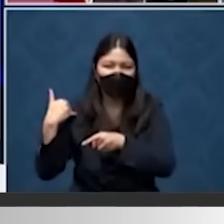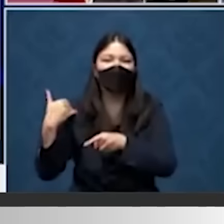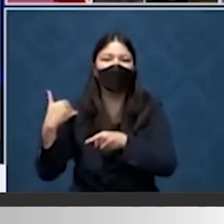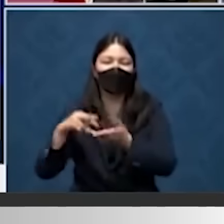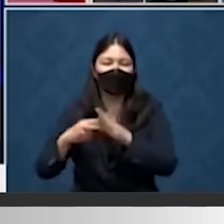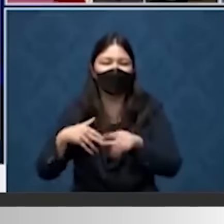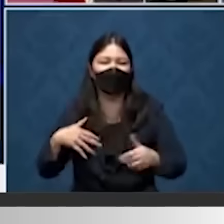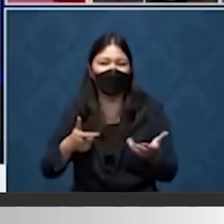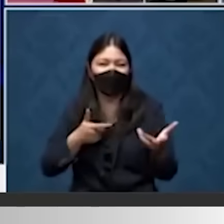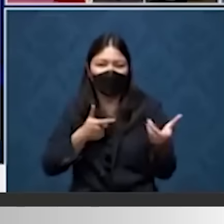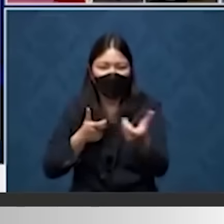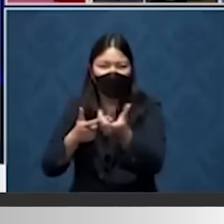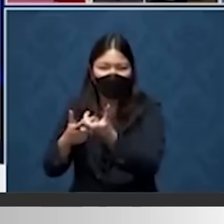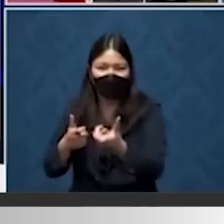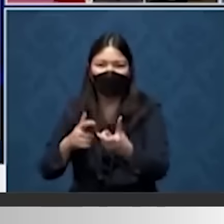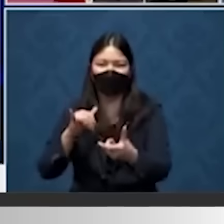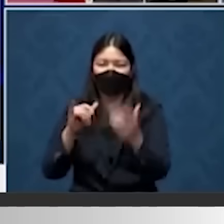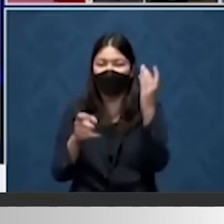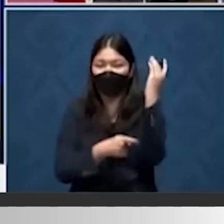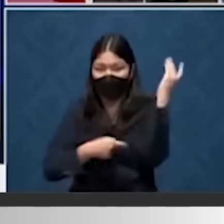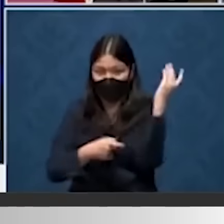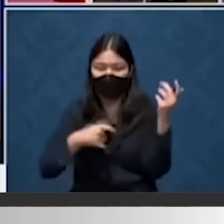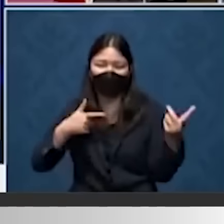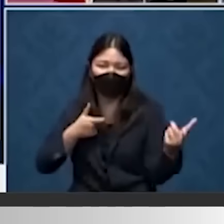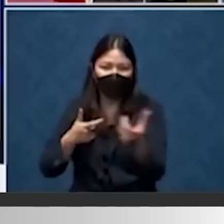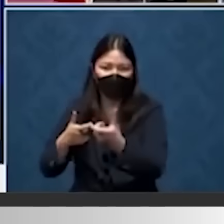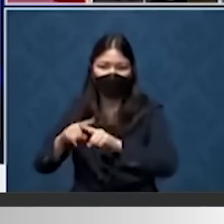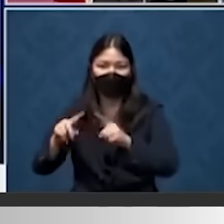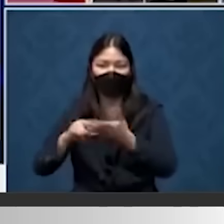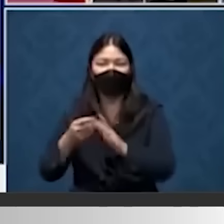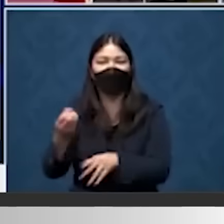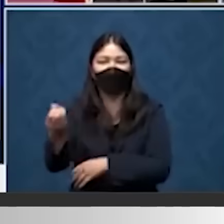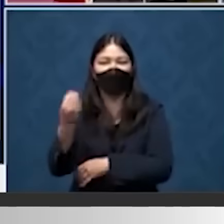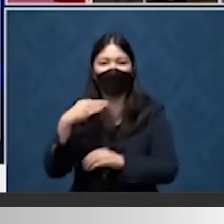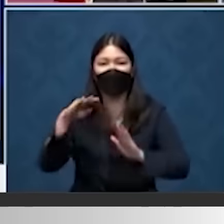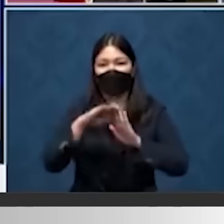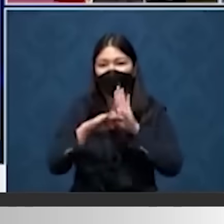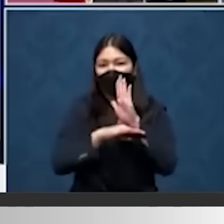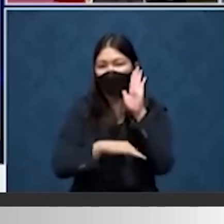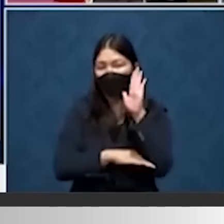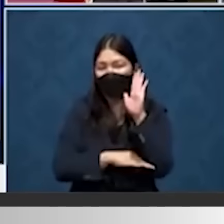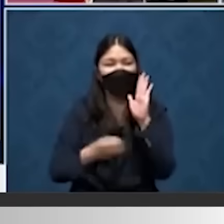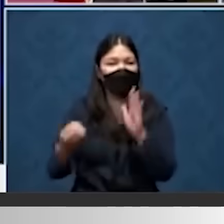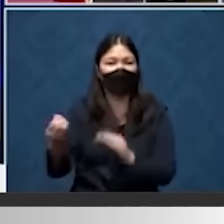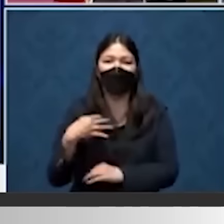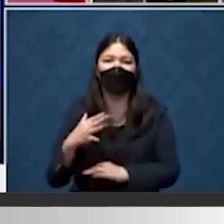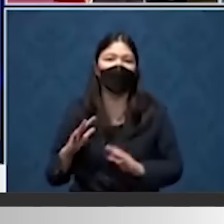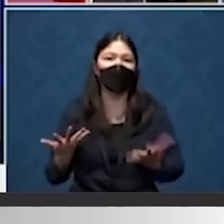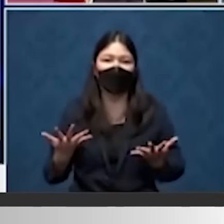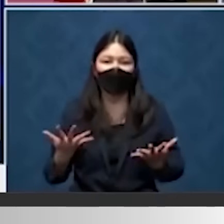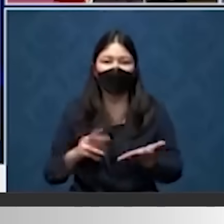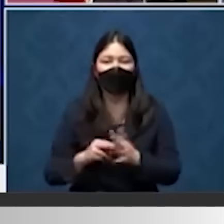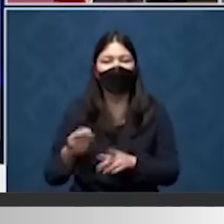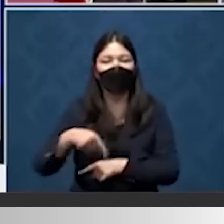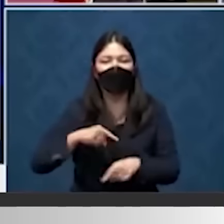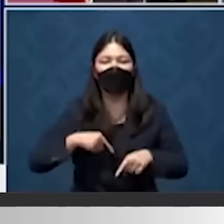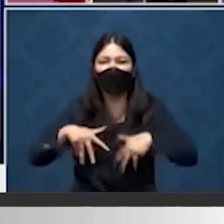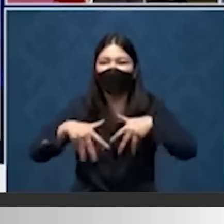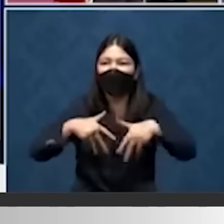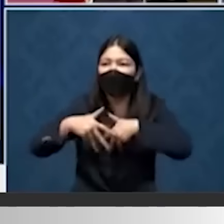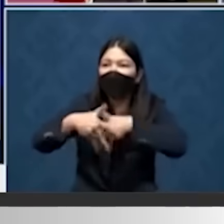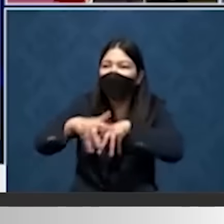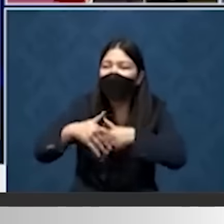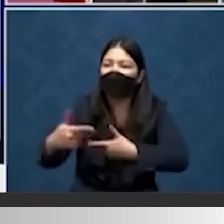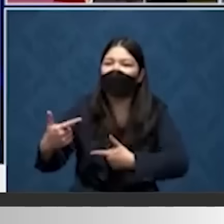ช้กระสุนยางยิงไปยังผู้ชุมนุมโดยไม่แจ้งขั้นตอนในการปฏิบัติในการให้ในการปฏิบัติให้ผู้ชุมนุมรับทรา